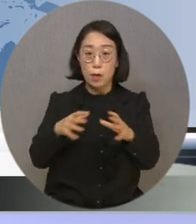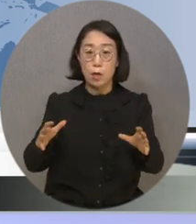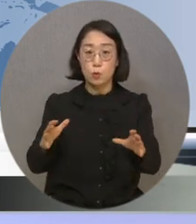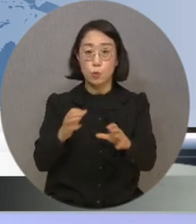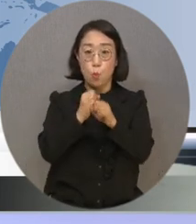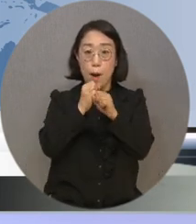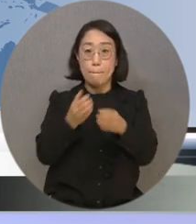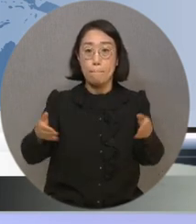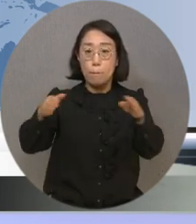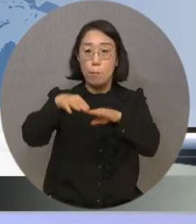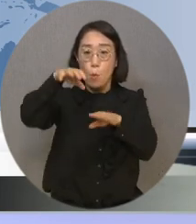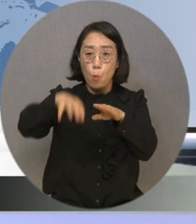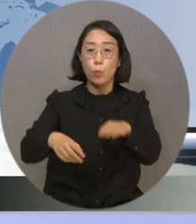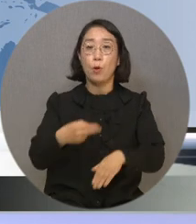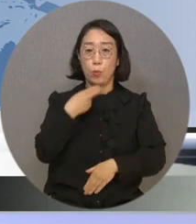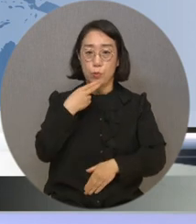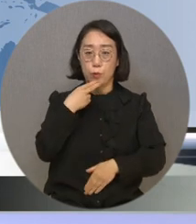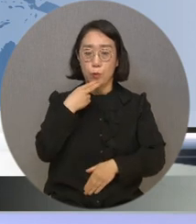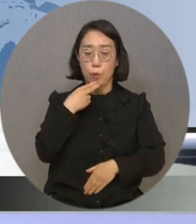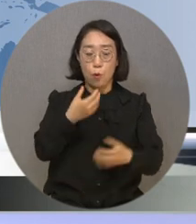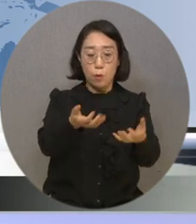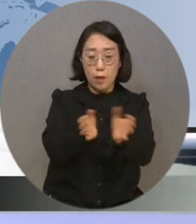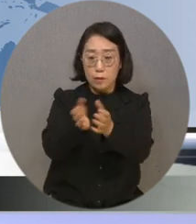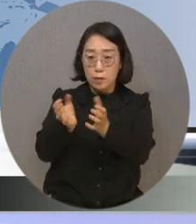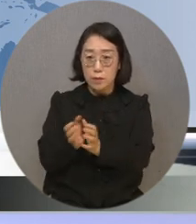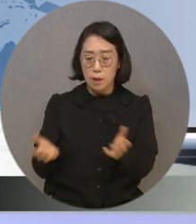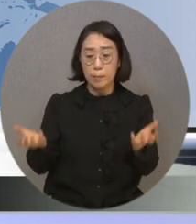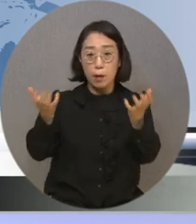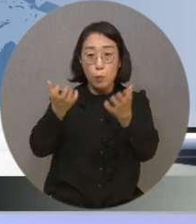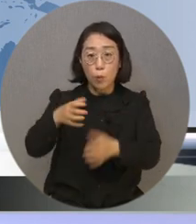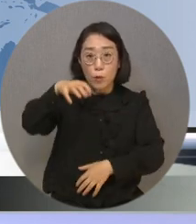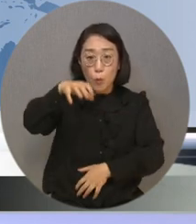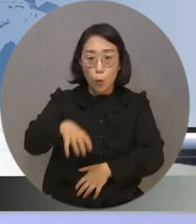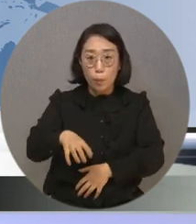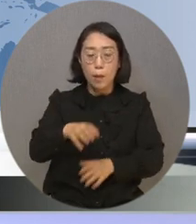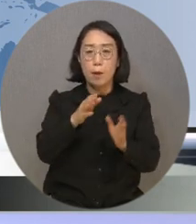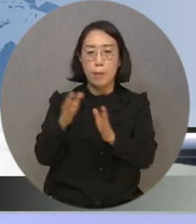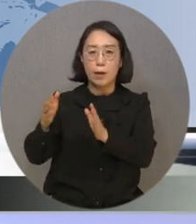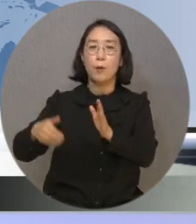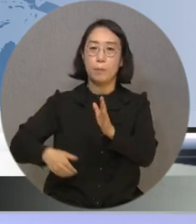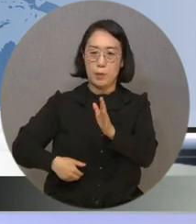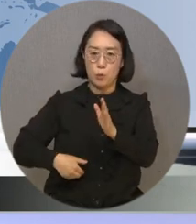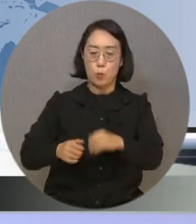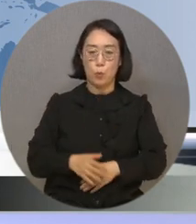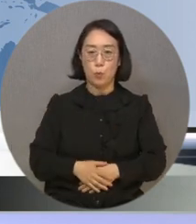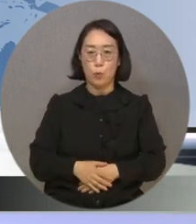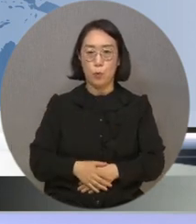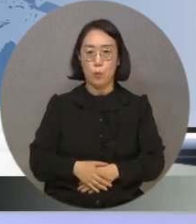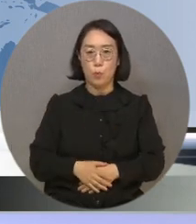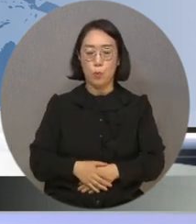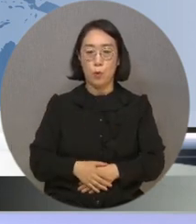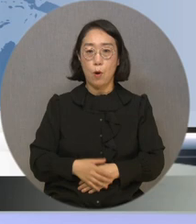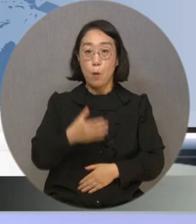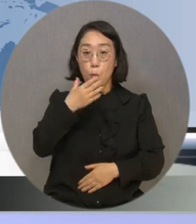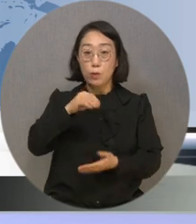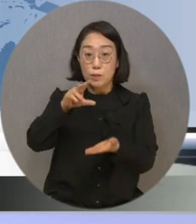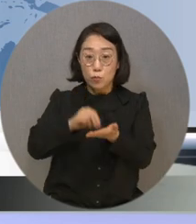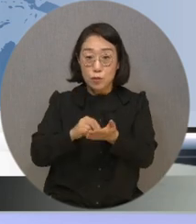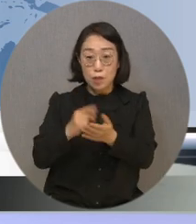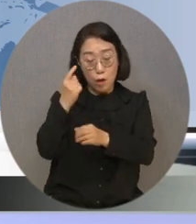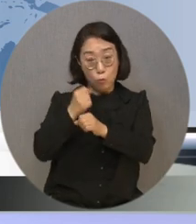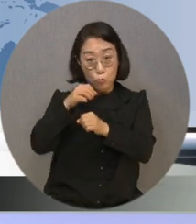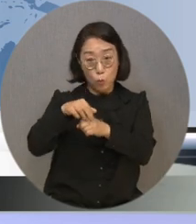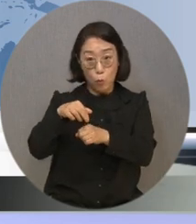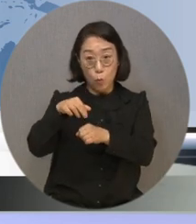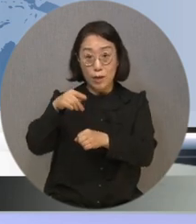없다고 하는데요. 이 여러 장애인 단체가 함께할 수 있는 공간 마련이 시급하다는 전북장애인복지문제연구소